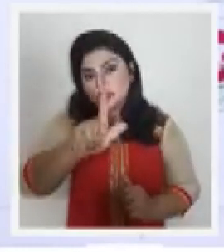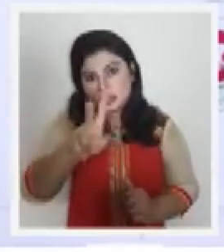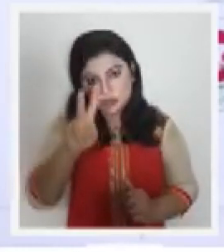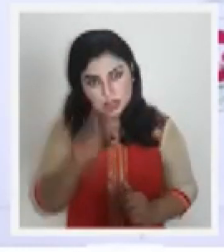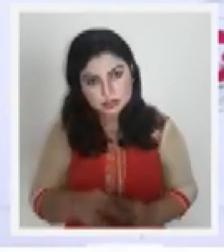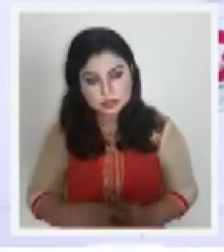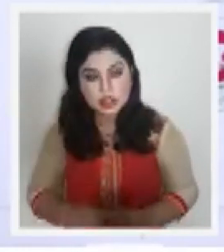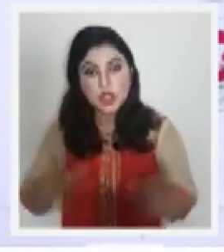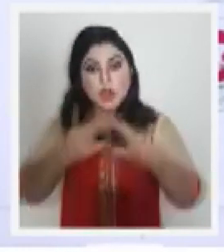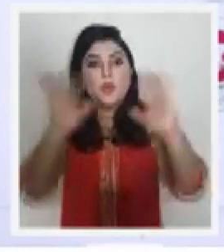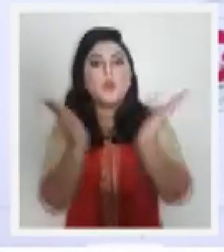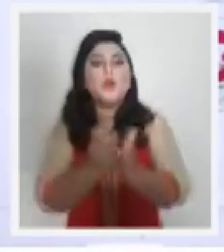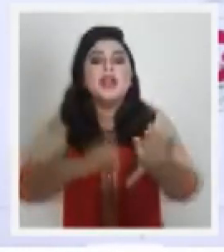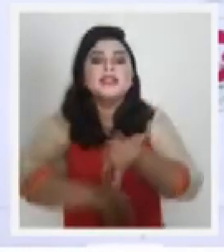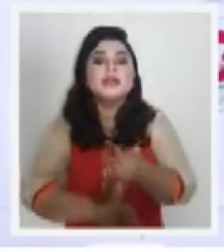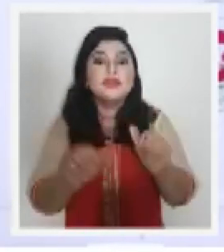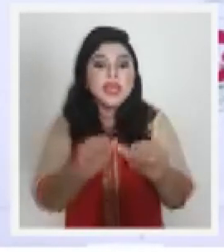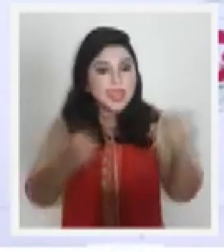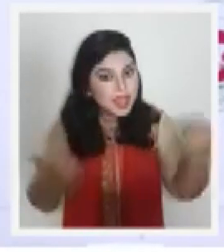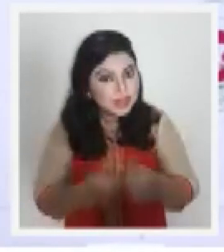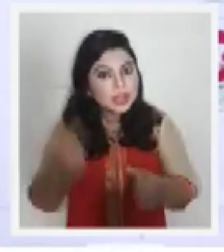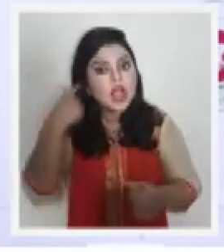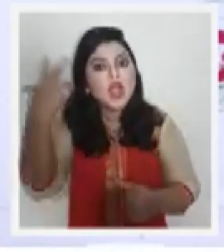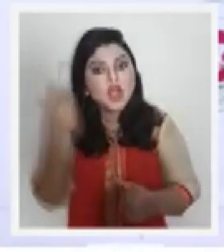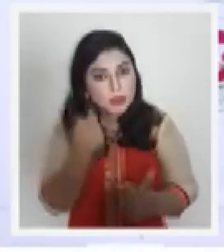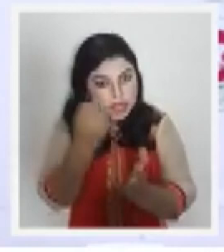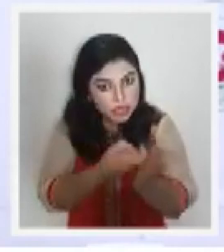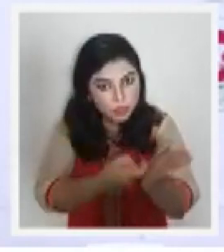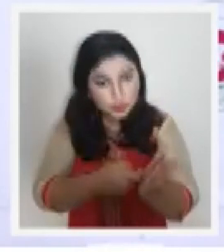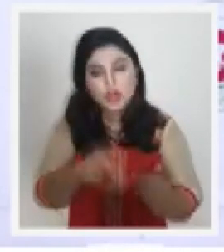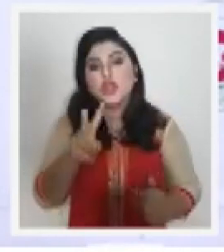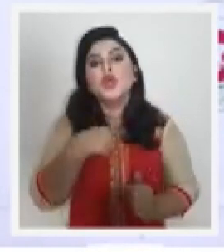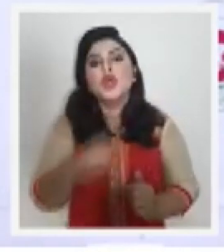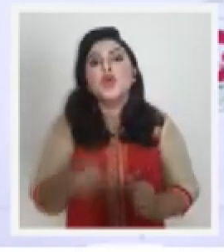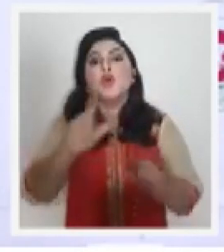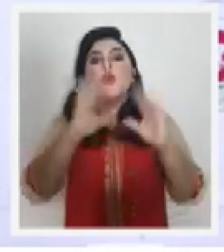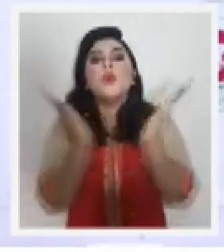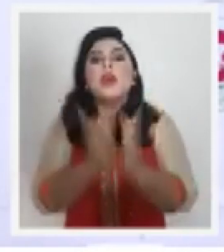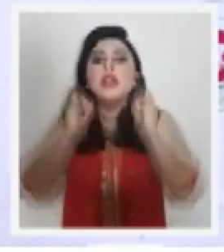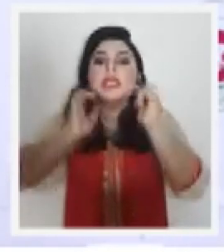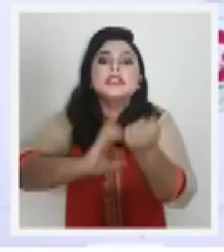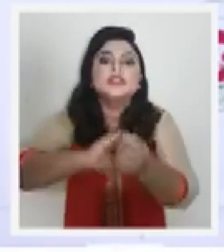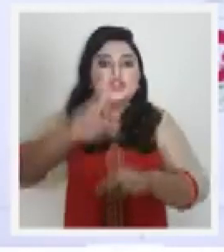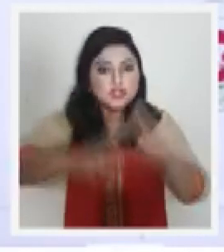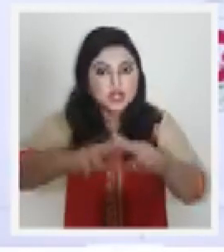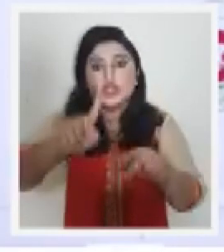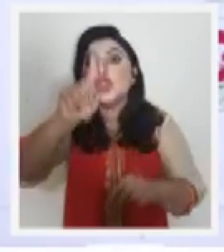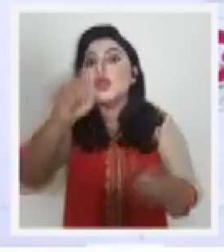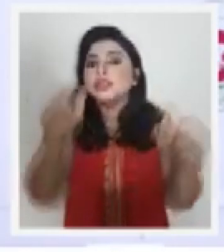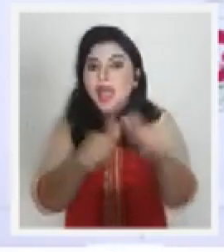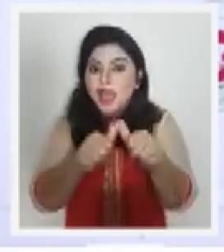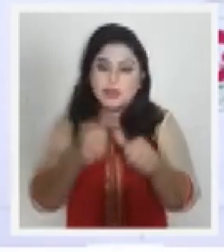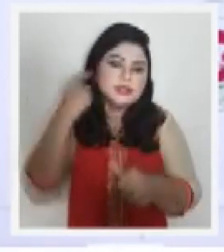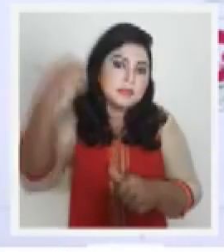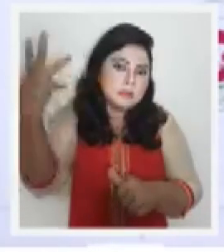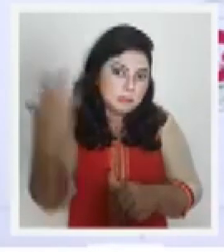করেছেন 7,28,013 জন। দক্ষিণ পূর্ব এশিয়া এবং বিশ্ব পরিস্থিতি সূত্র, সিচুয়েশন